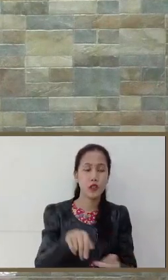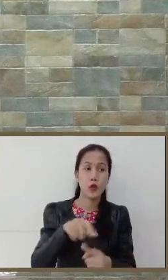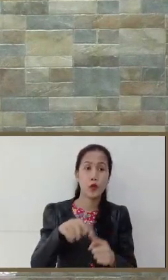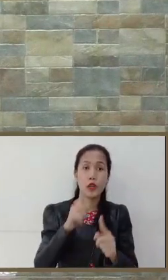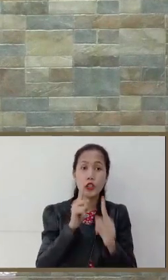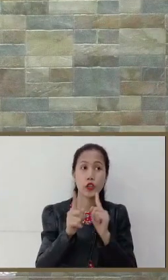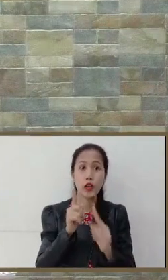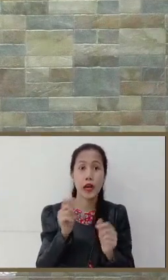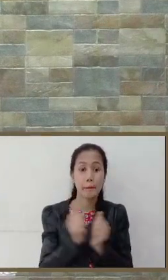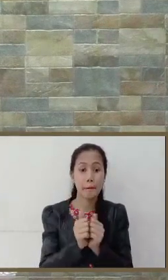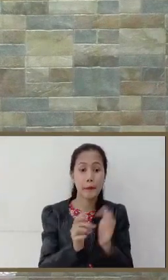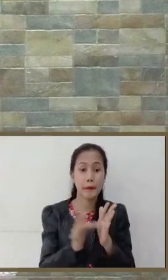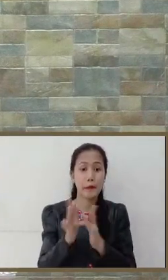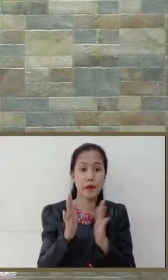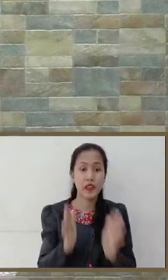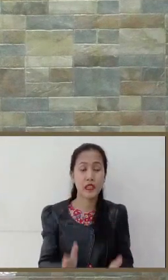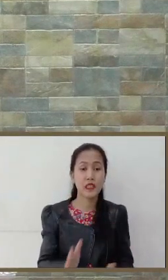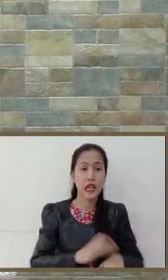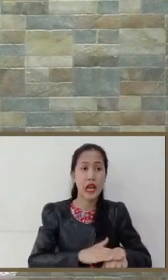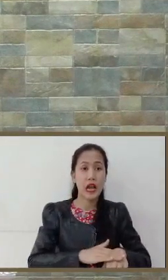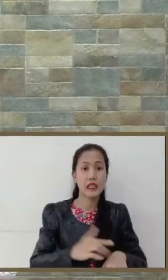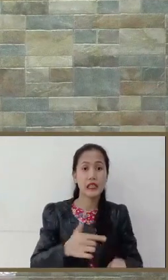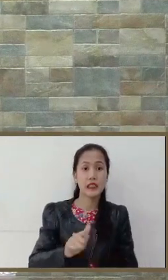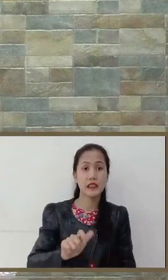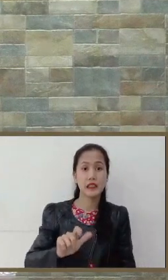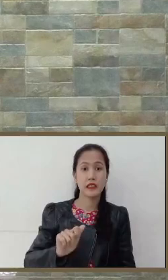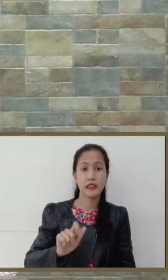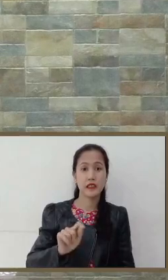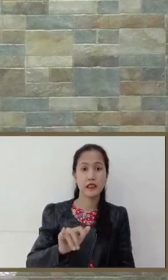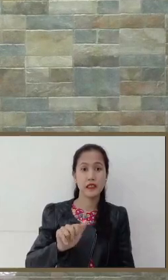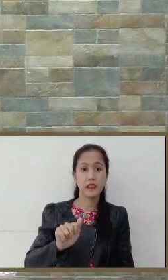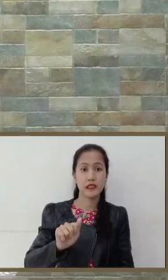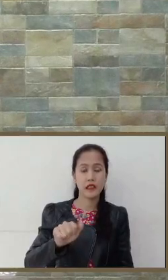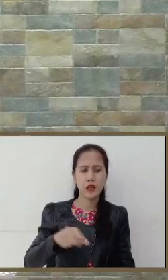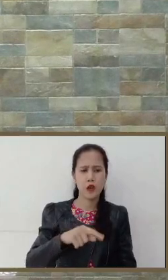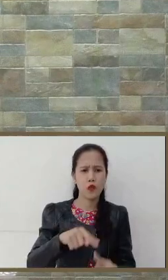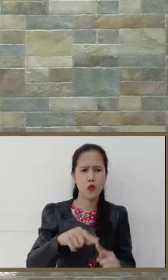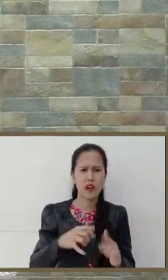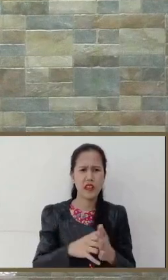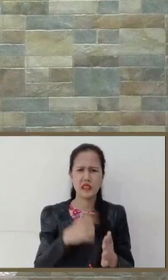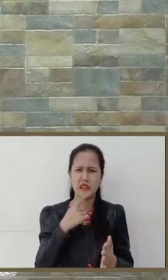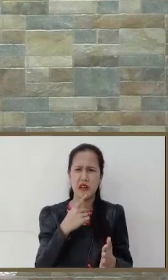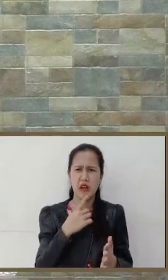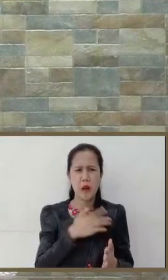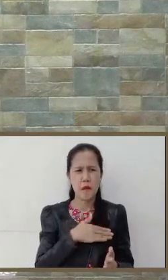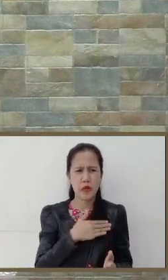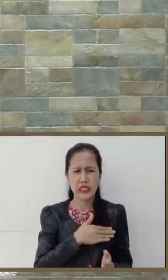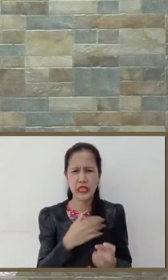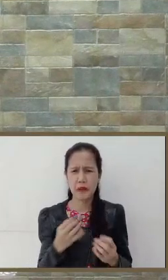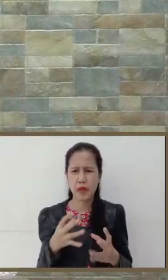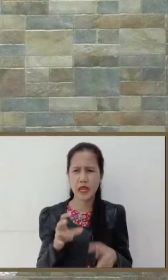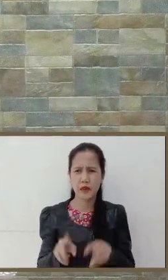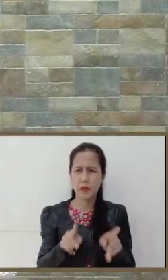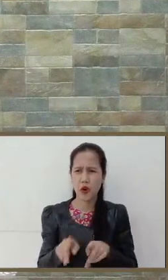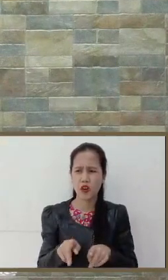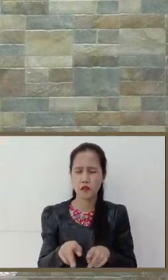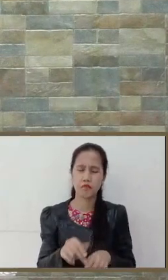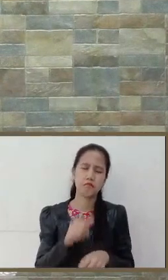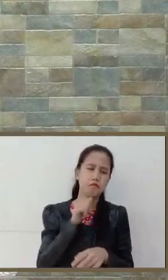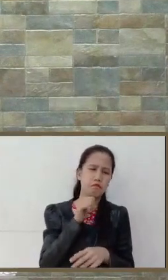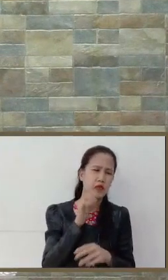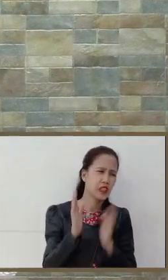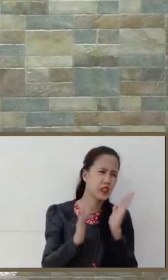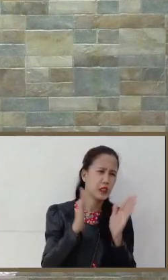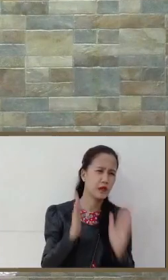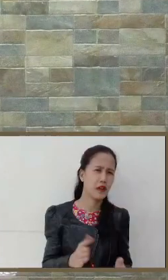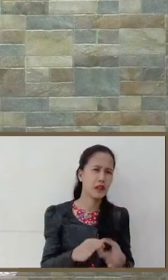man pleaser, sabi niya, hindi ako pwede maging servant ng Panginoon sa Kristo. Dito naman, sinabi niya naman po dito, sa talatang